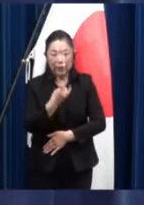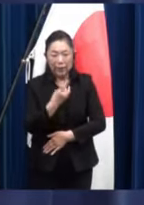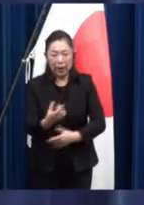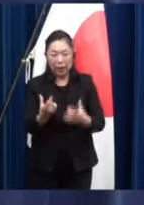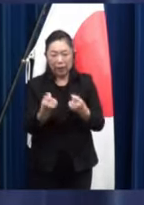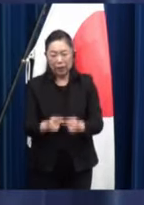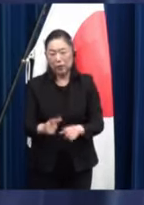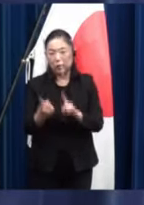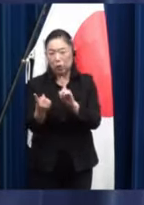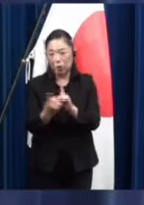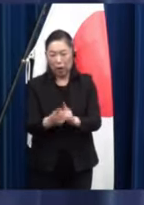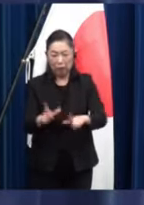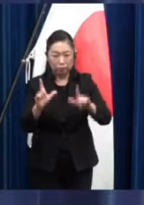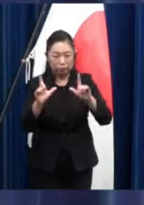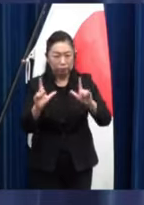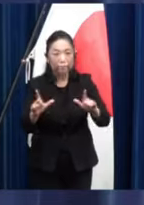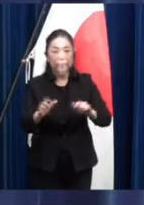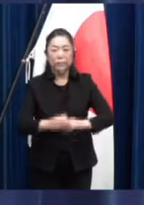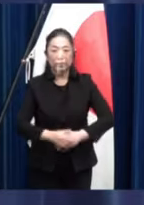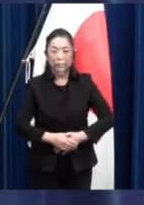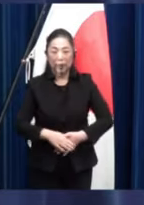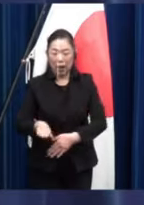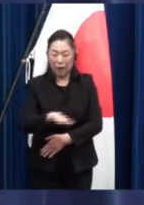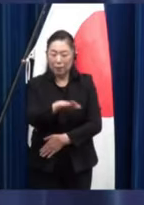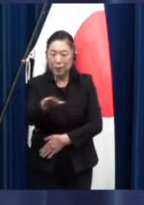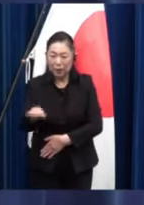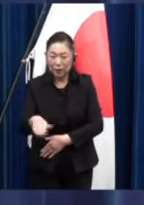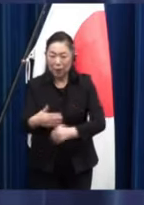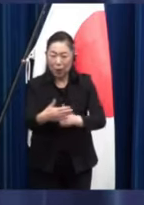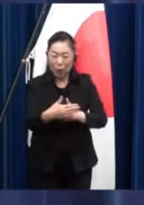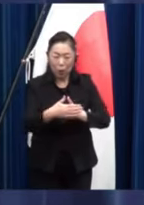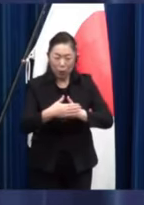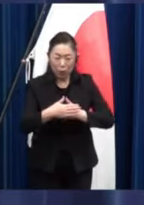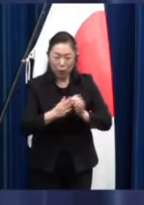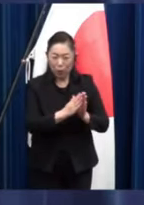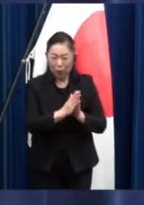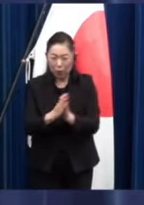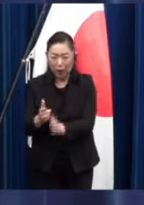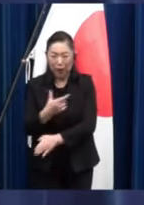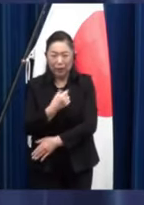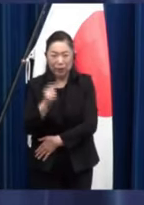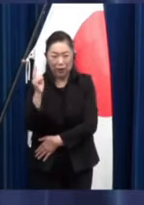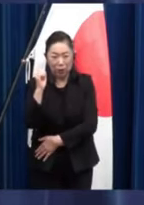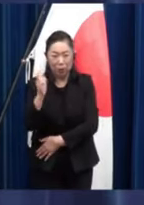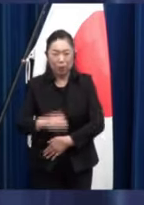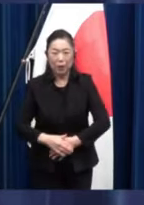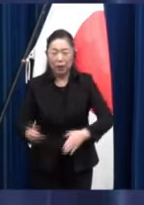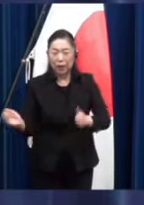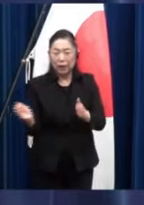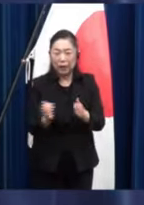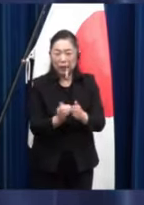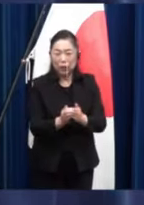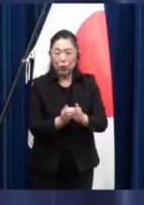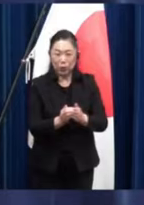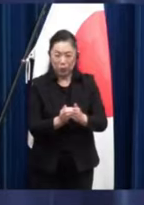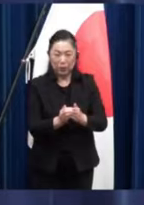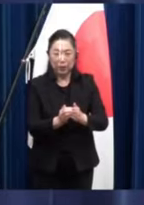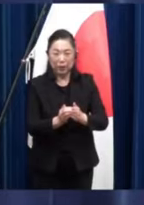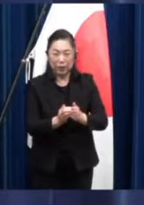たい、どうぞ皆様のご協力もお願い申し上げたいと思います。以上をもってみまして、私